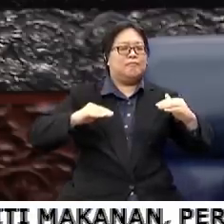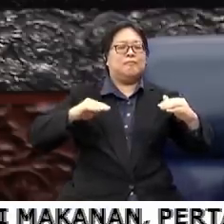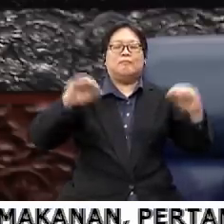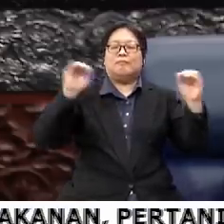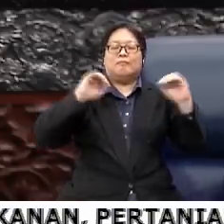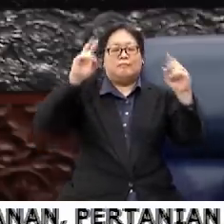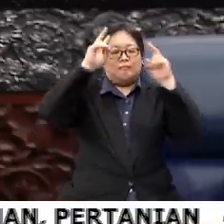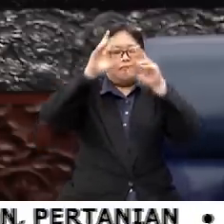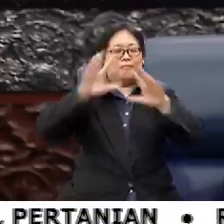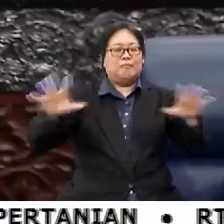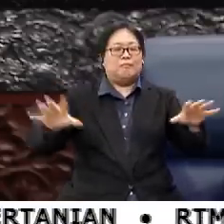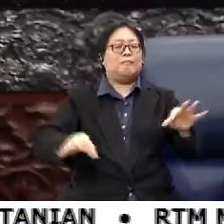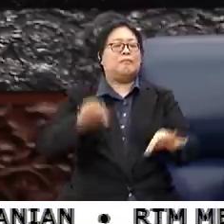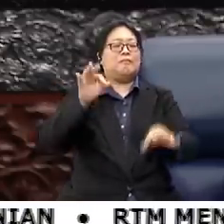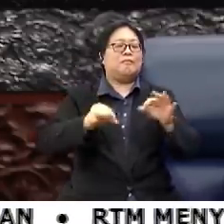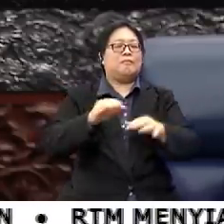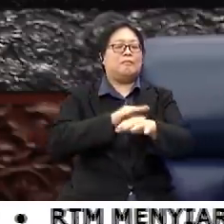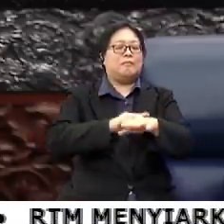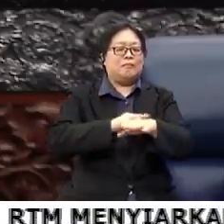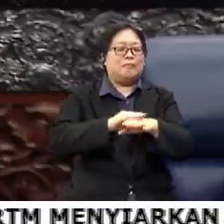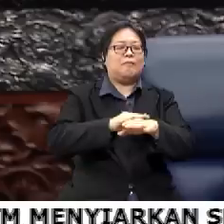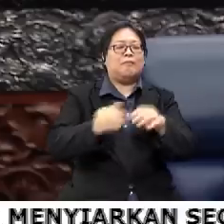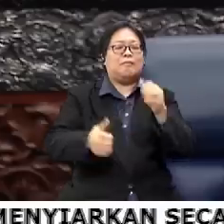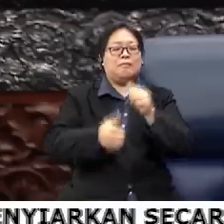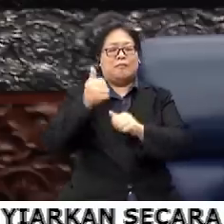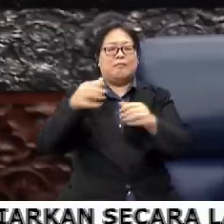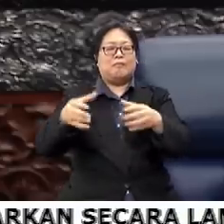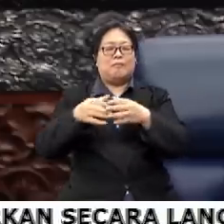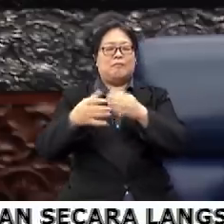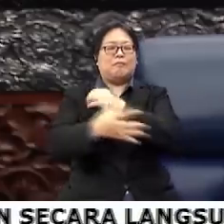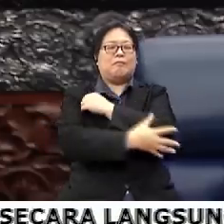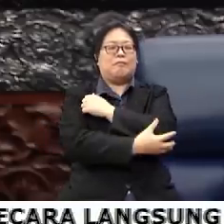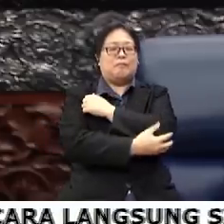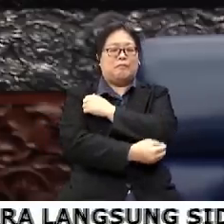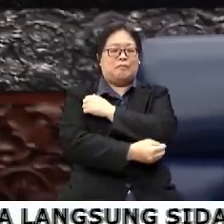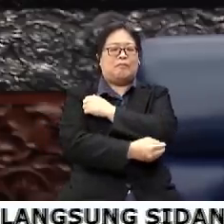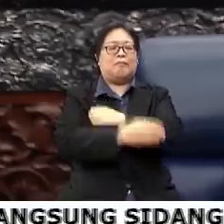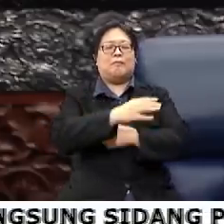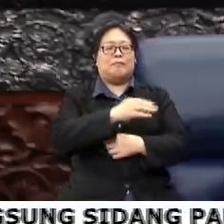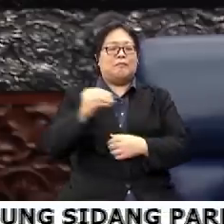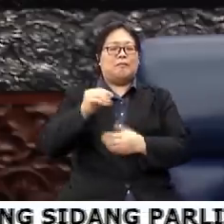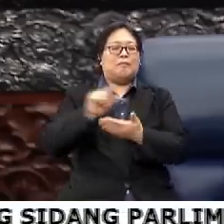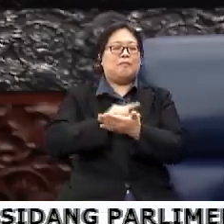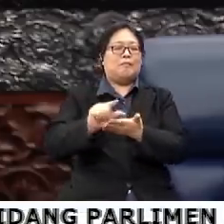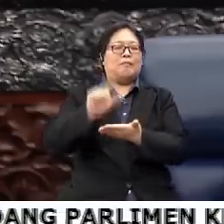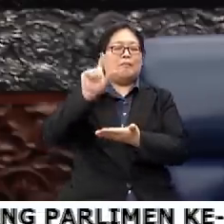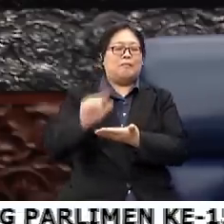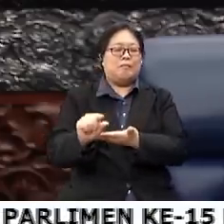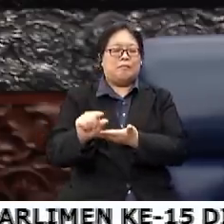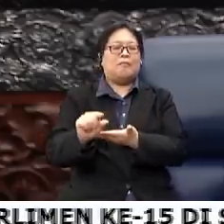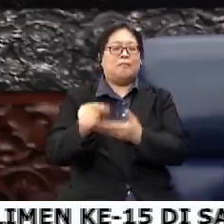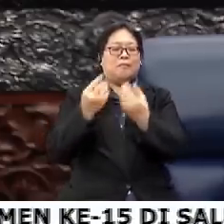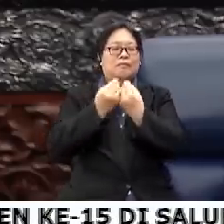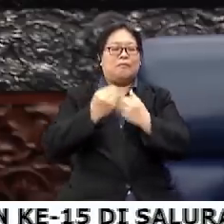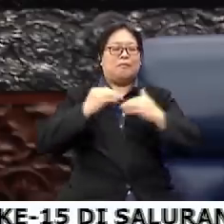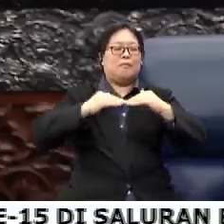makmur sekiranya kaum majoriti berada dalam kelompok miskin dan berpendapatan rendah dengan